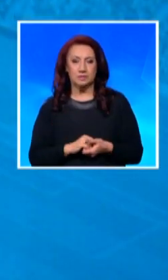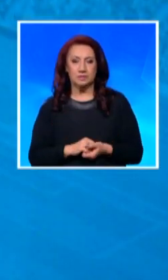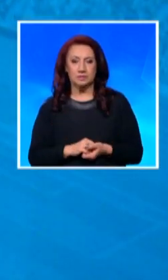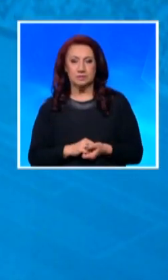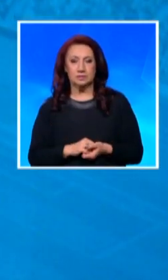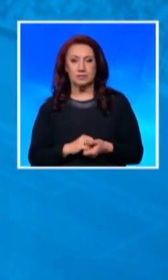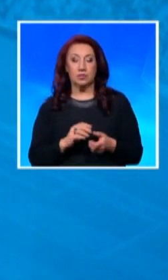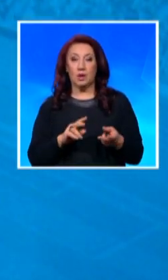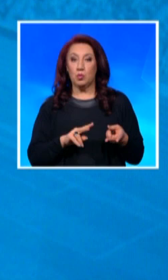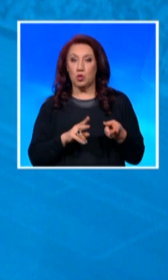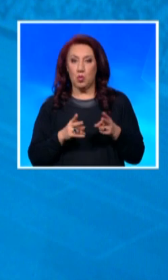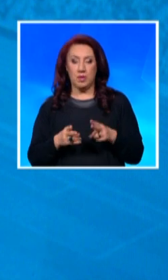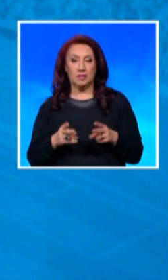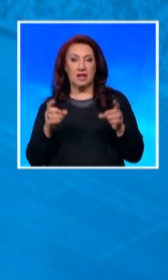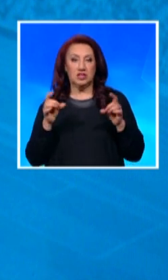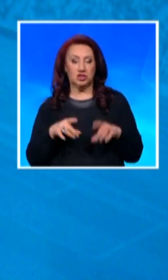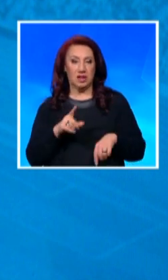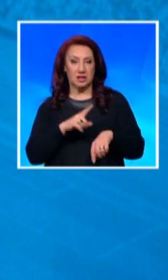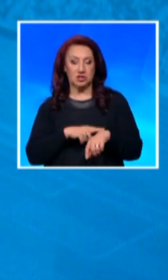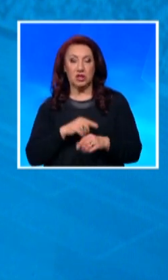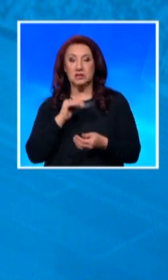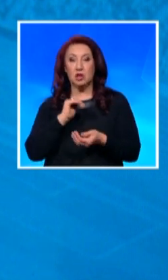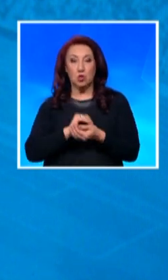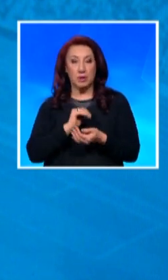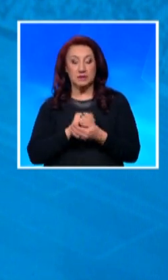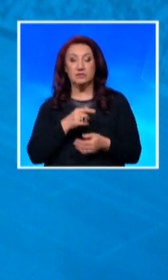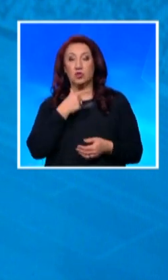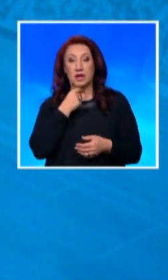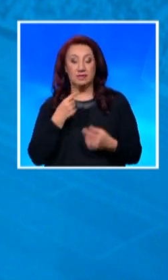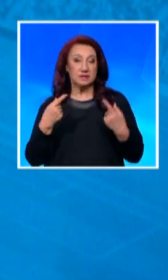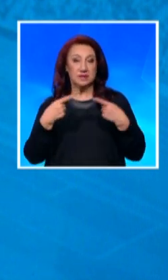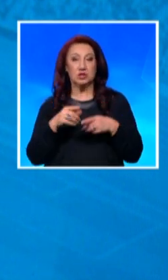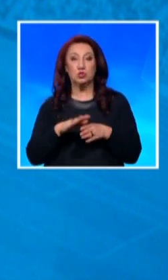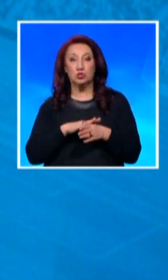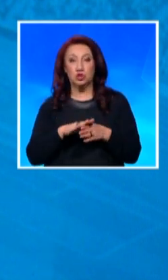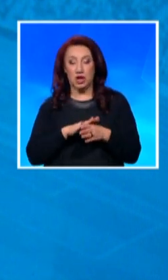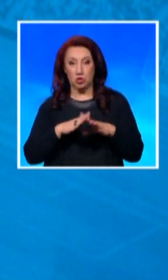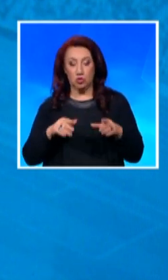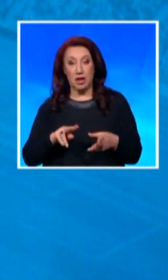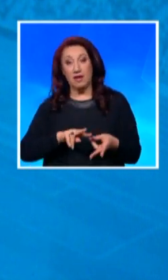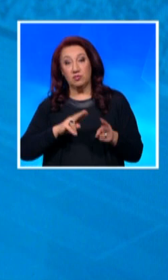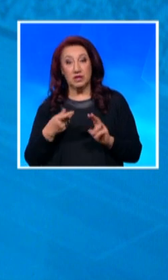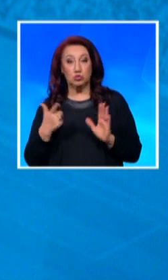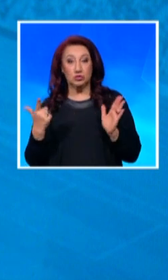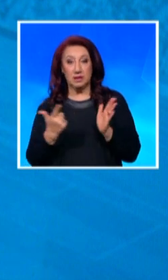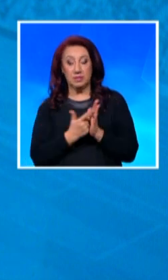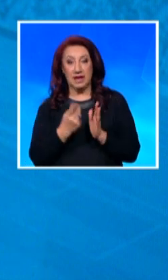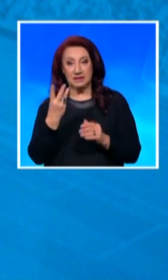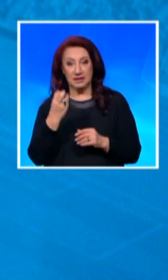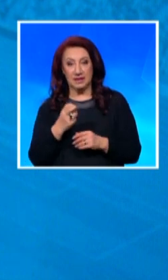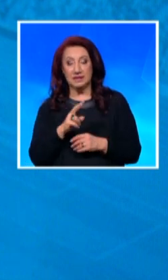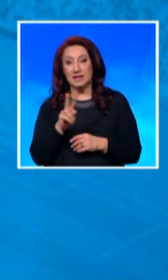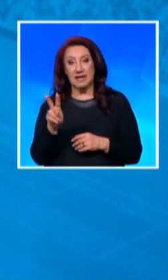Промяна на началния час за домакинството на Левски срещу Черно море в събота във Велико Търново. Вместо в 17.30 часа двата тима ще играят